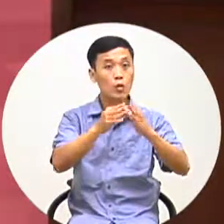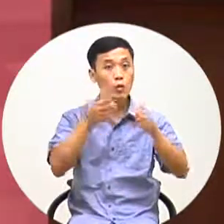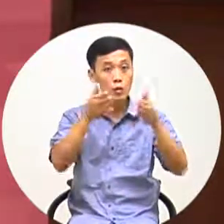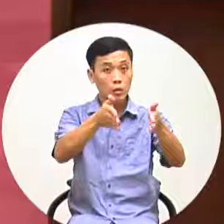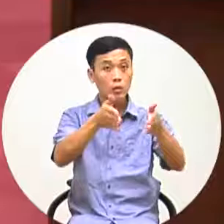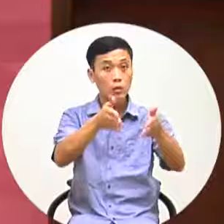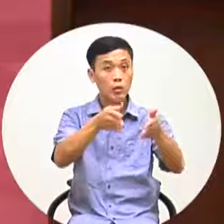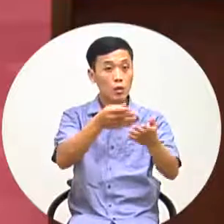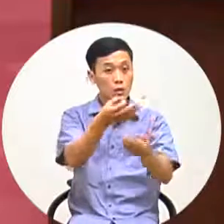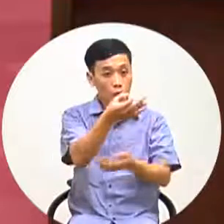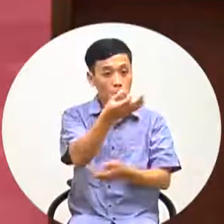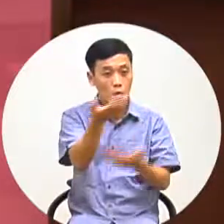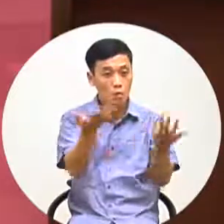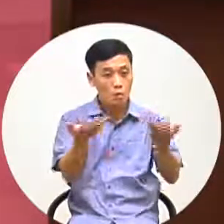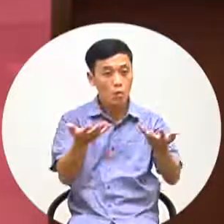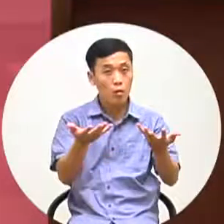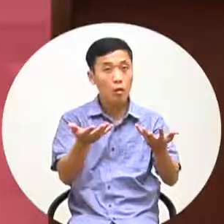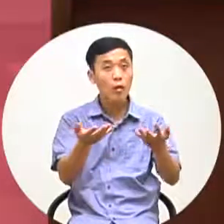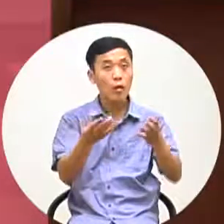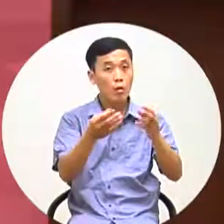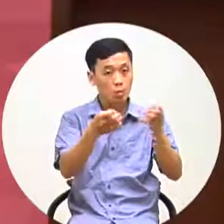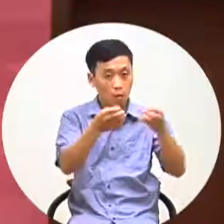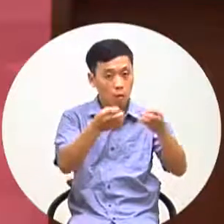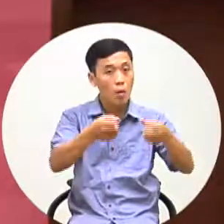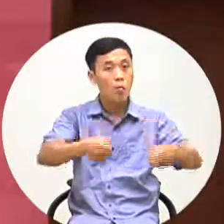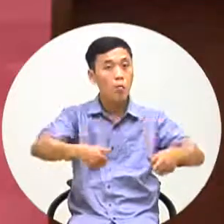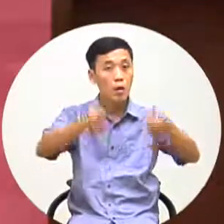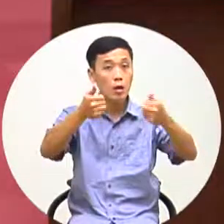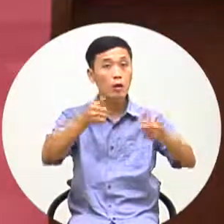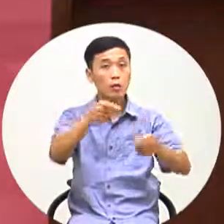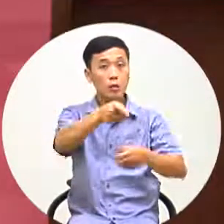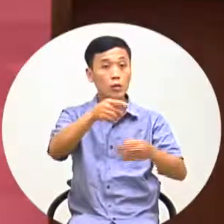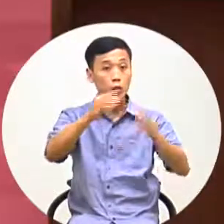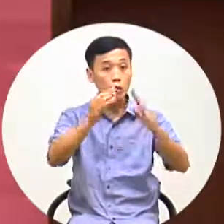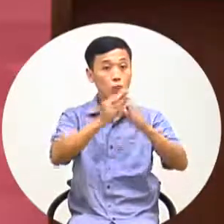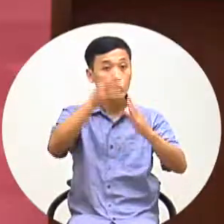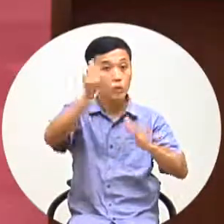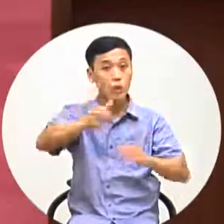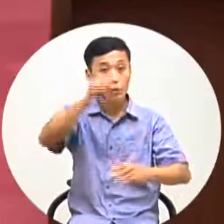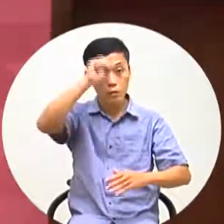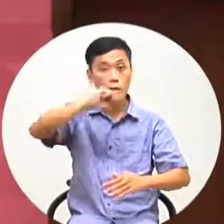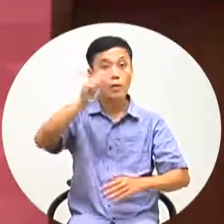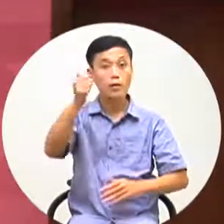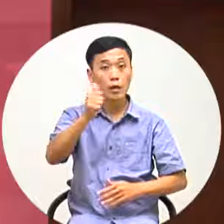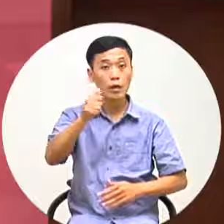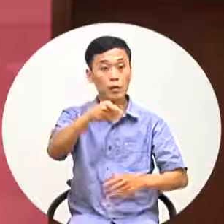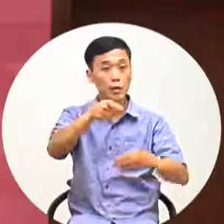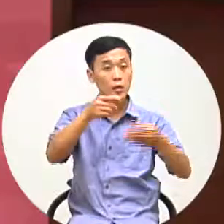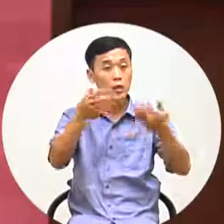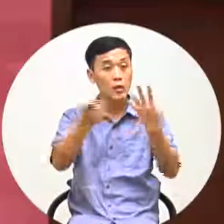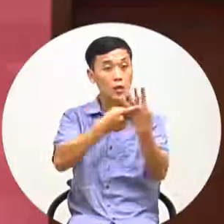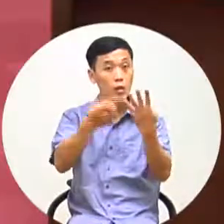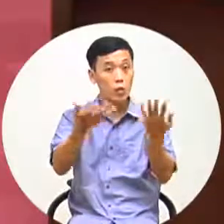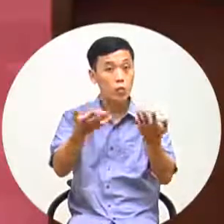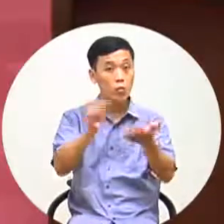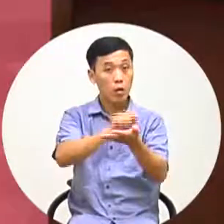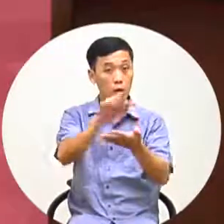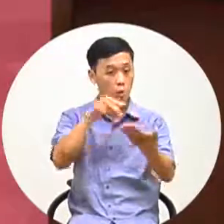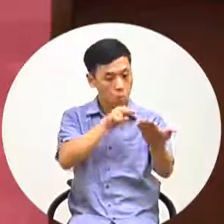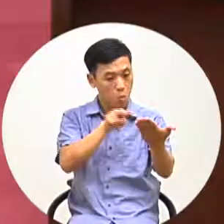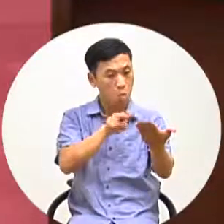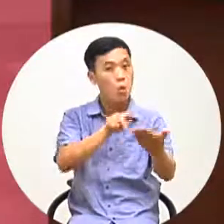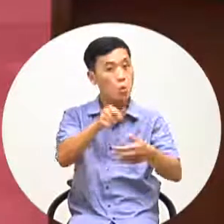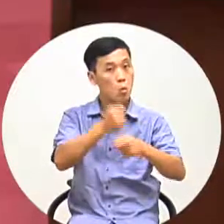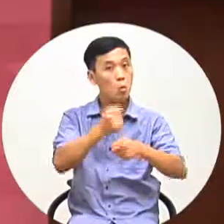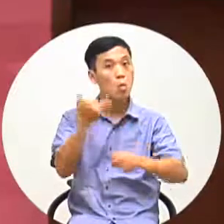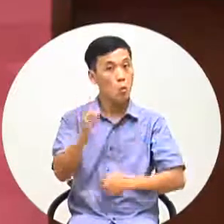局长吼。但是赵局长，我有看你的业务报告，你敢不叫做足济代志，我知影。阳光处也做了很多的这